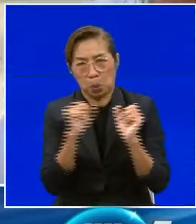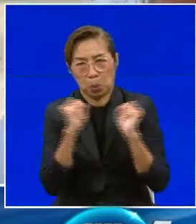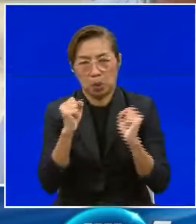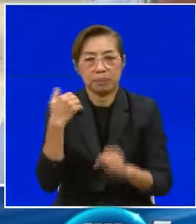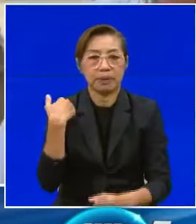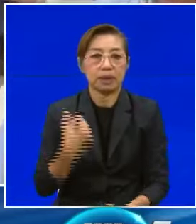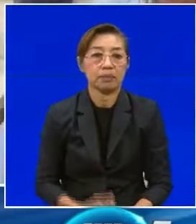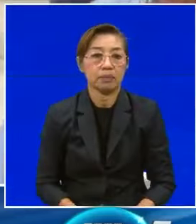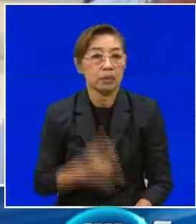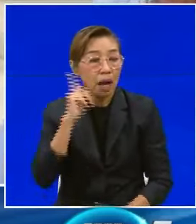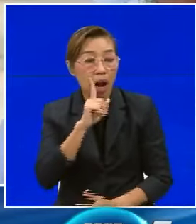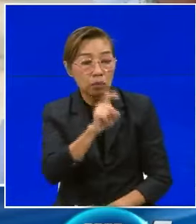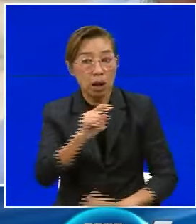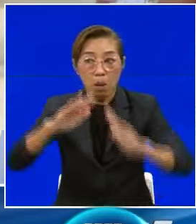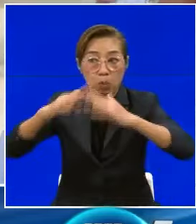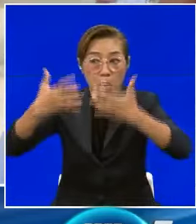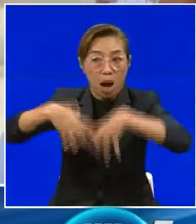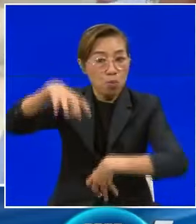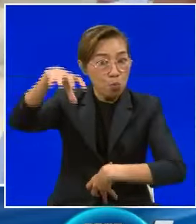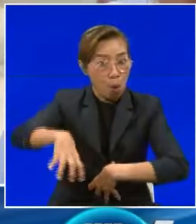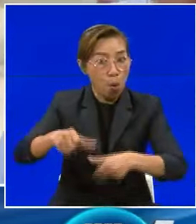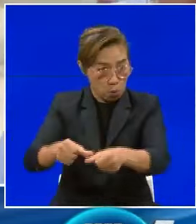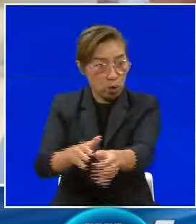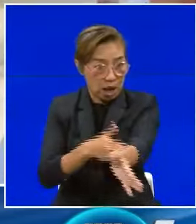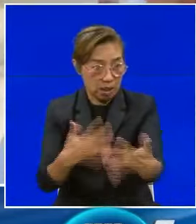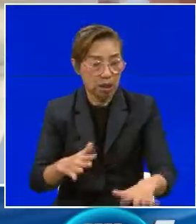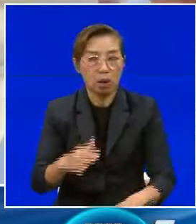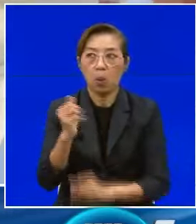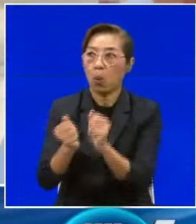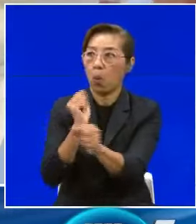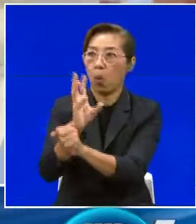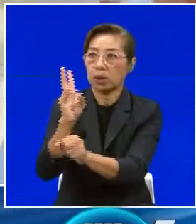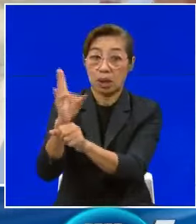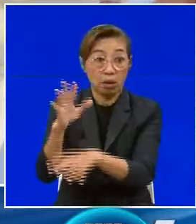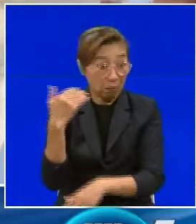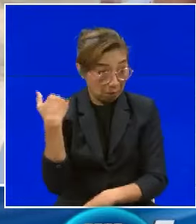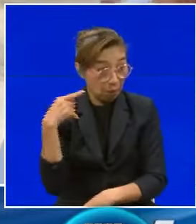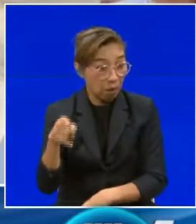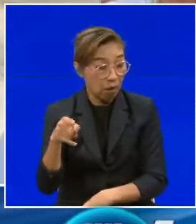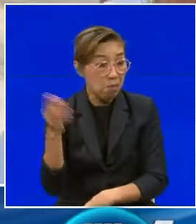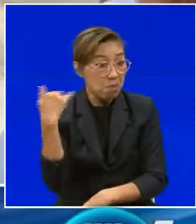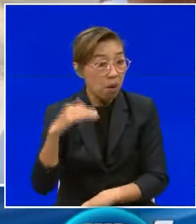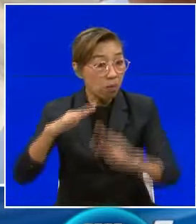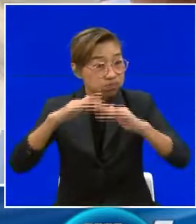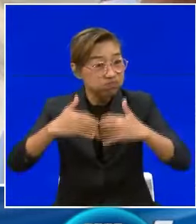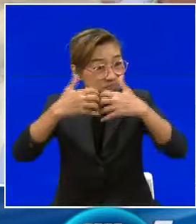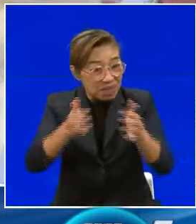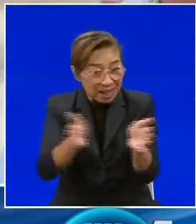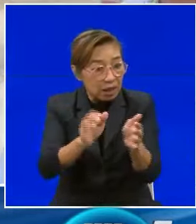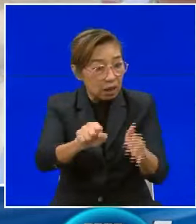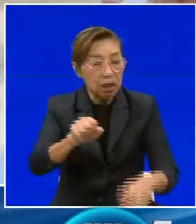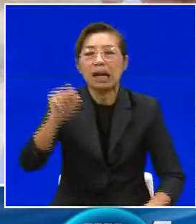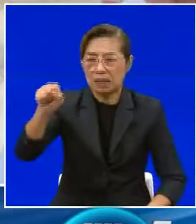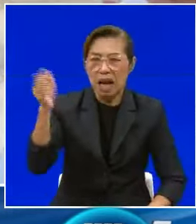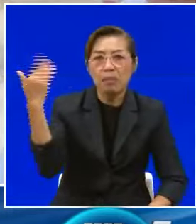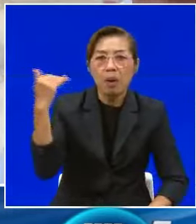โรงงานนี้ตั้งมานานหรือยัง 6-7 ปีแล้วนะ จากเล็กๆ ใช่จนก่อนจะเริ่มเป็นทำพลาสติกเ